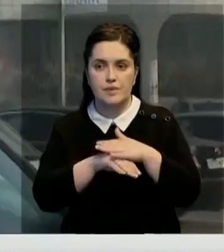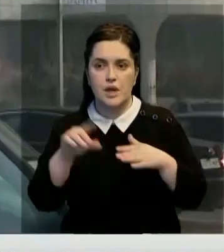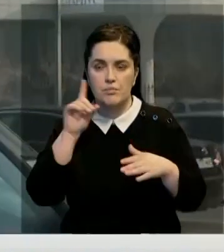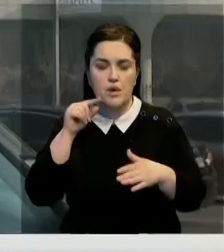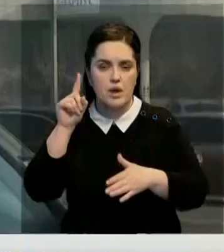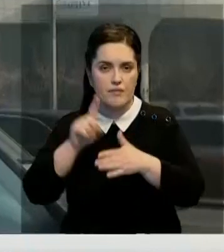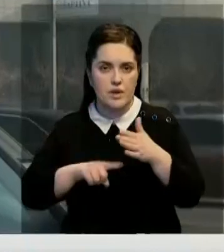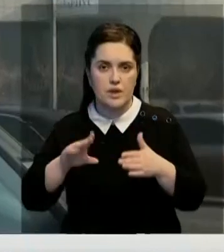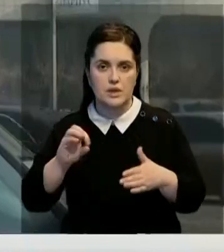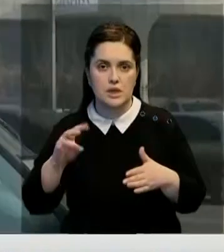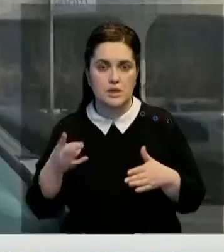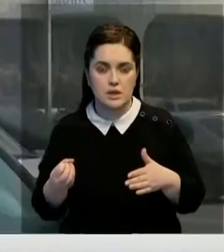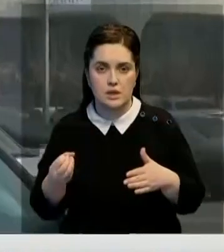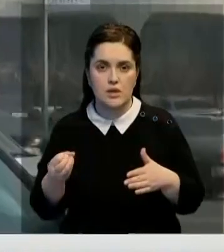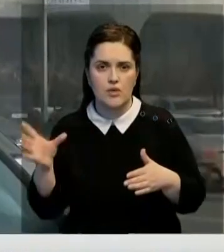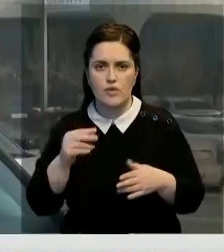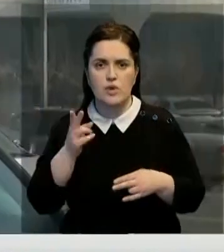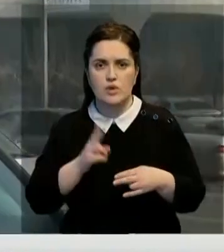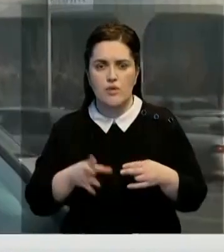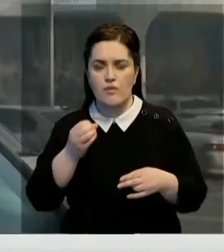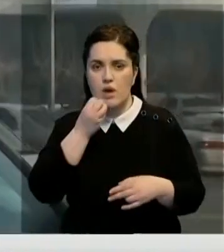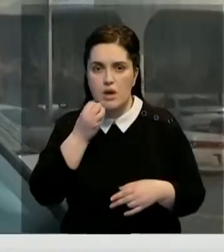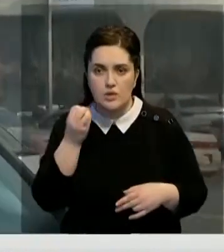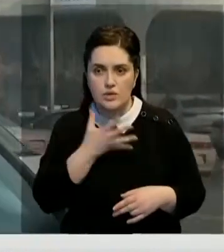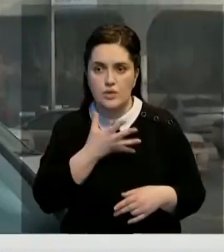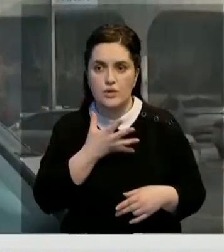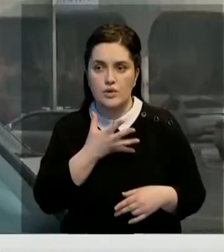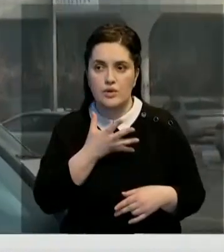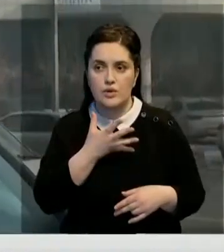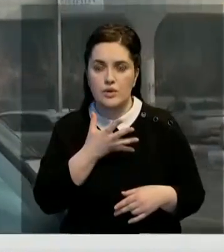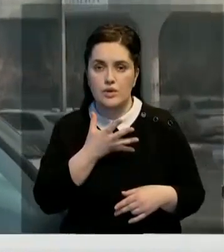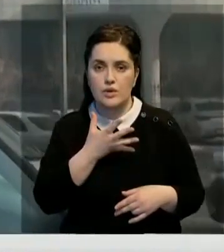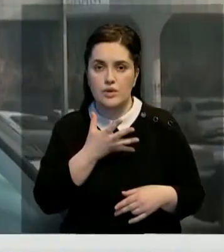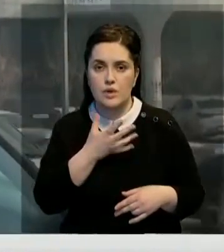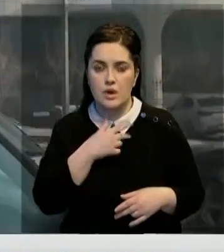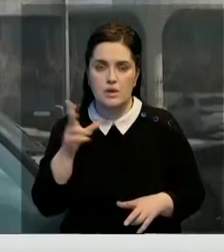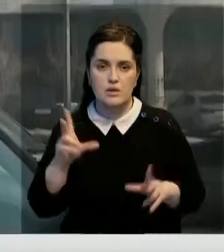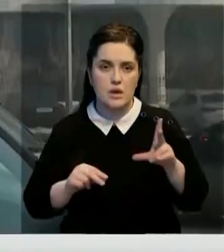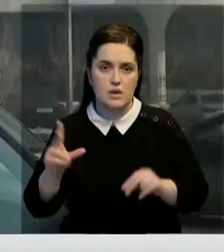верю в тенге, что все закончится, все хорошо. И